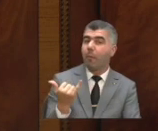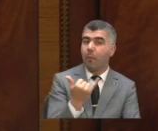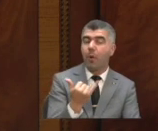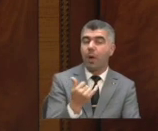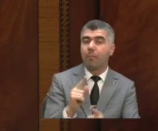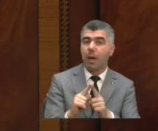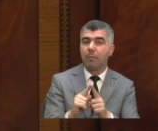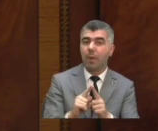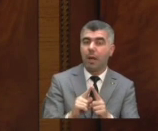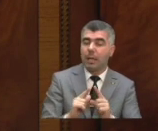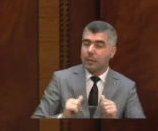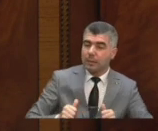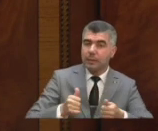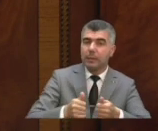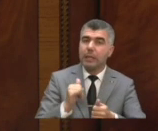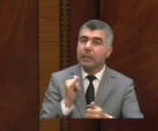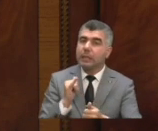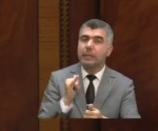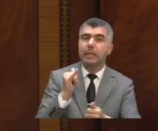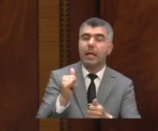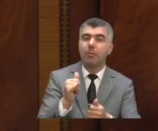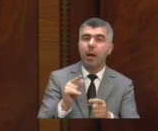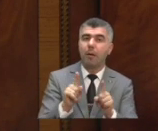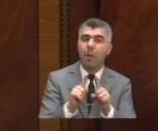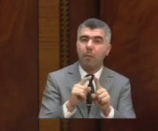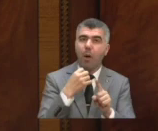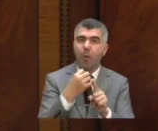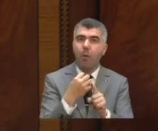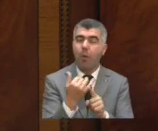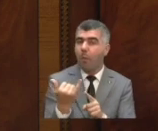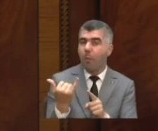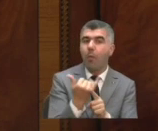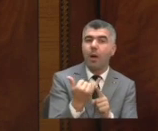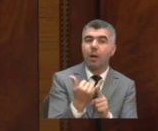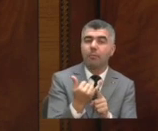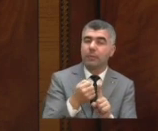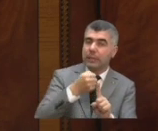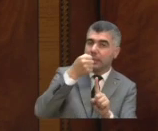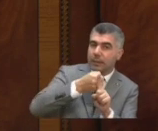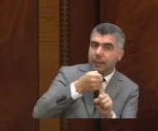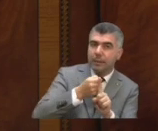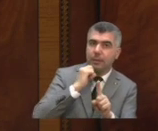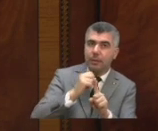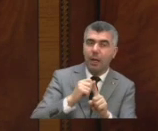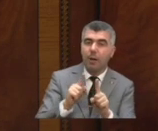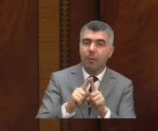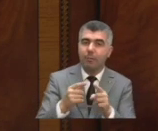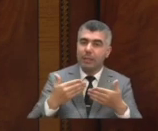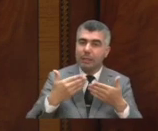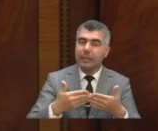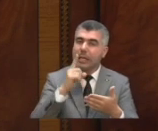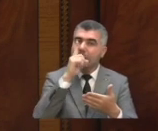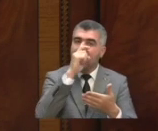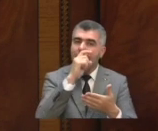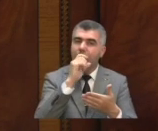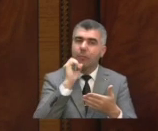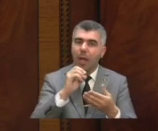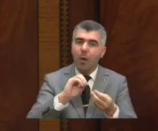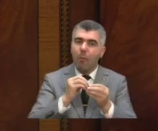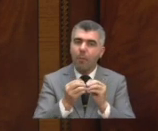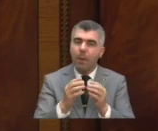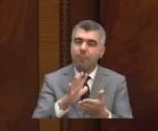الجاهزيه الدائمه للتدخل بالاليات المناسبه نظرا لحساس الدرفيه